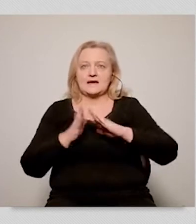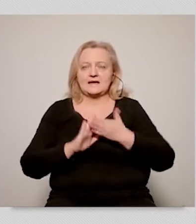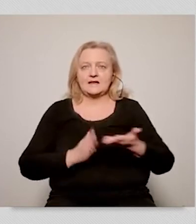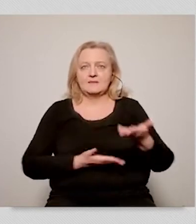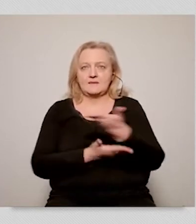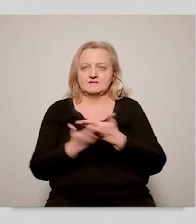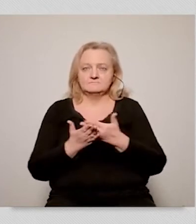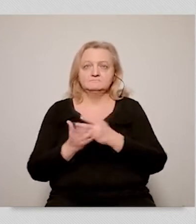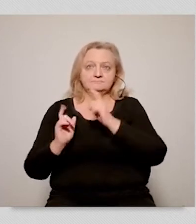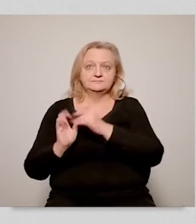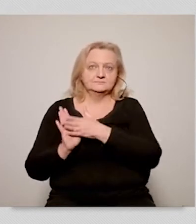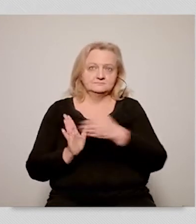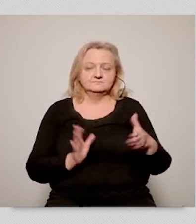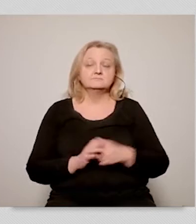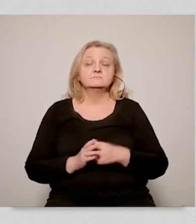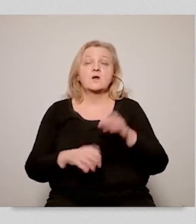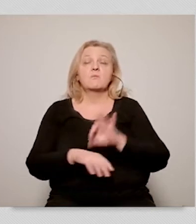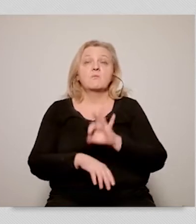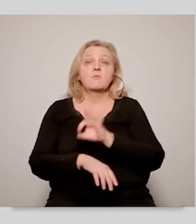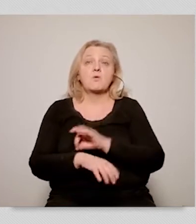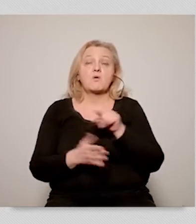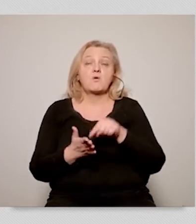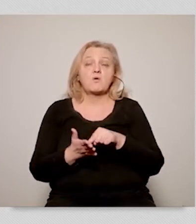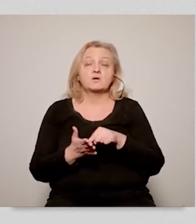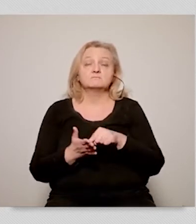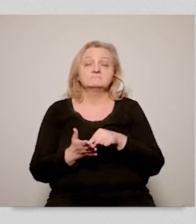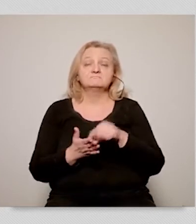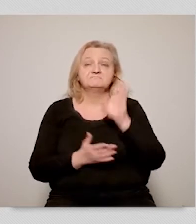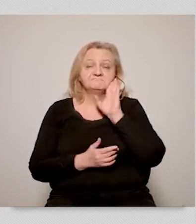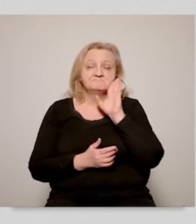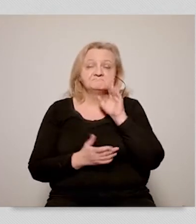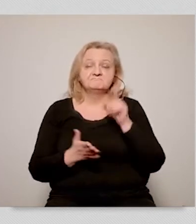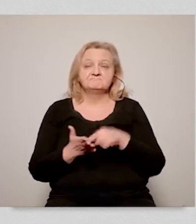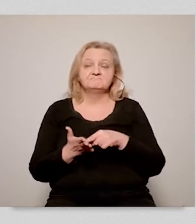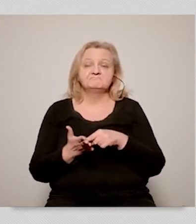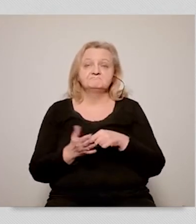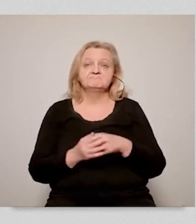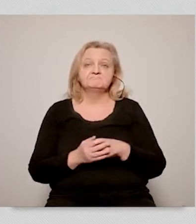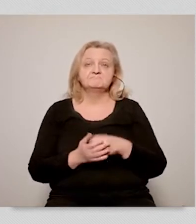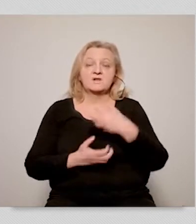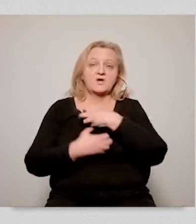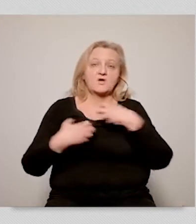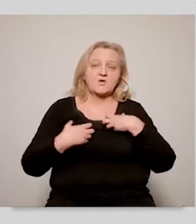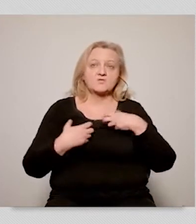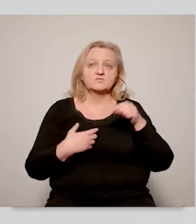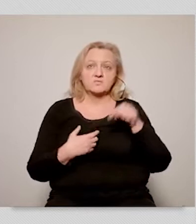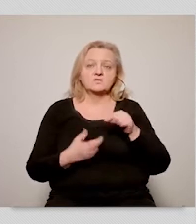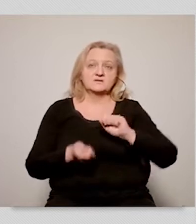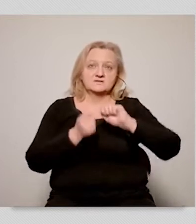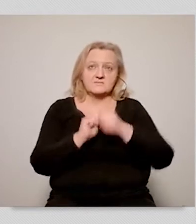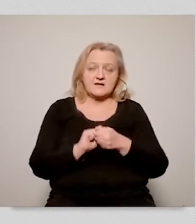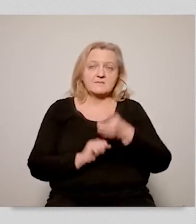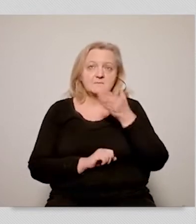I projekt, który nie tyle będzie zmieniał naszą gospodarkę, ale